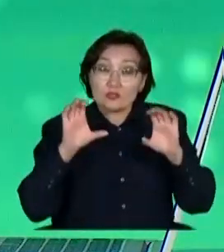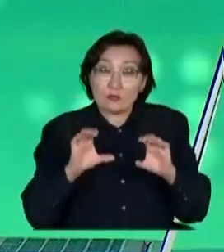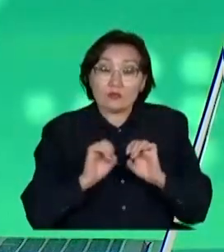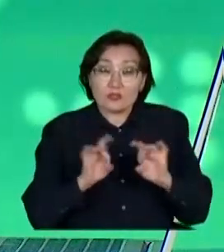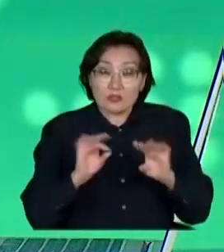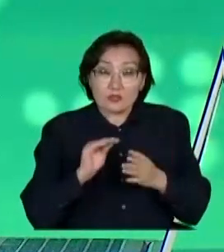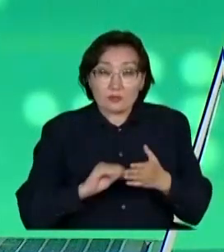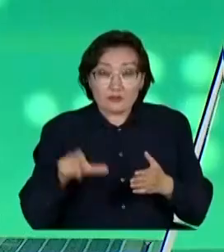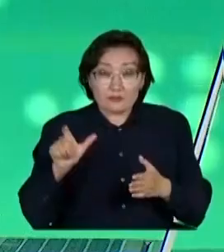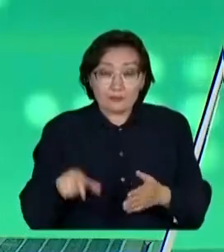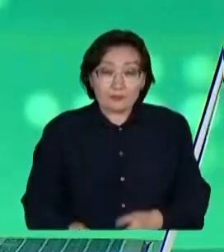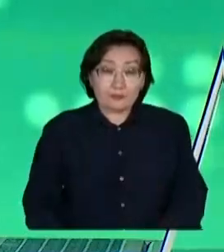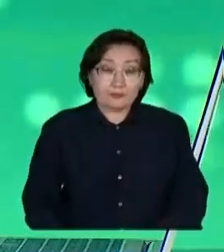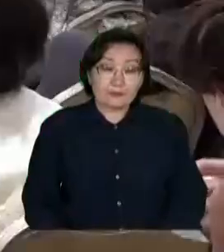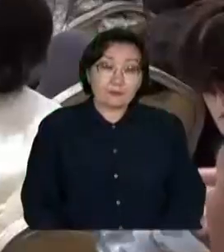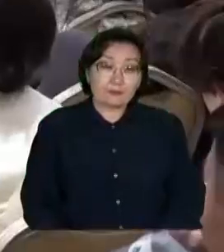поделится Асимжан Жазбаева.